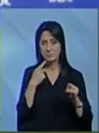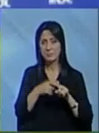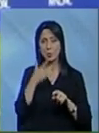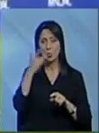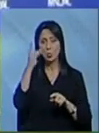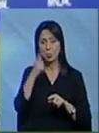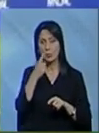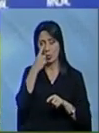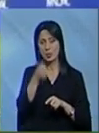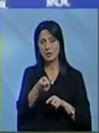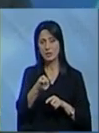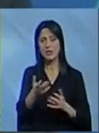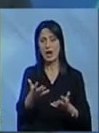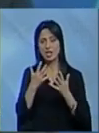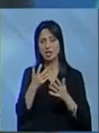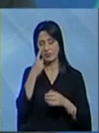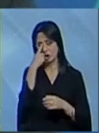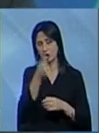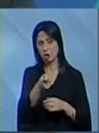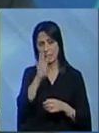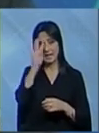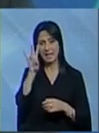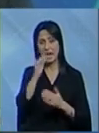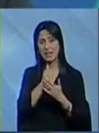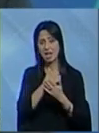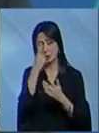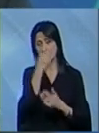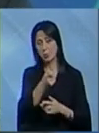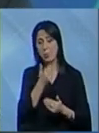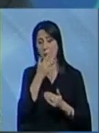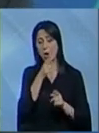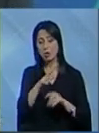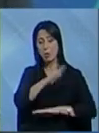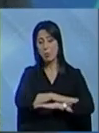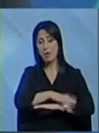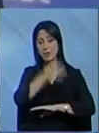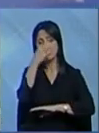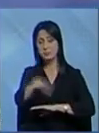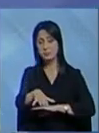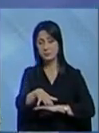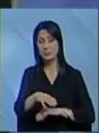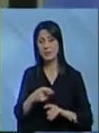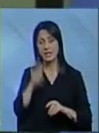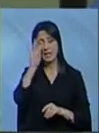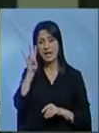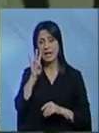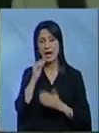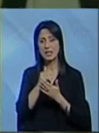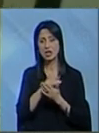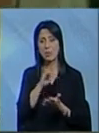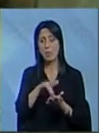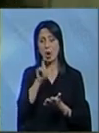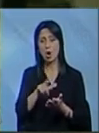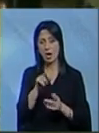ამერიკაში უგზავნის აშკარა შეტყობინებას ირანის რეჟიმს, რომ მისი ბოლო დროის ქმედებები სრულად მიუღებელია. ირანის რეჟიმი